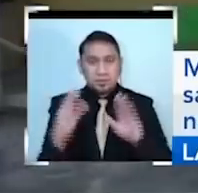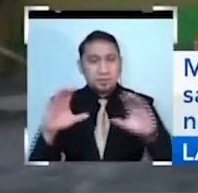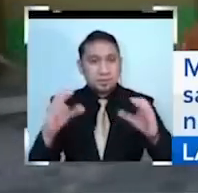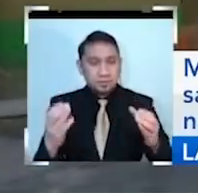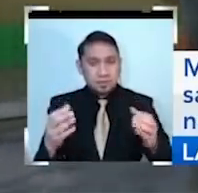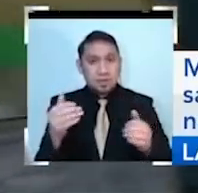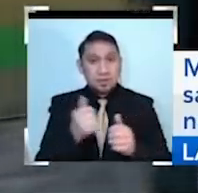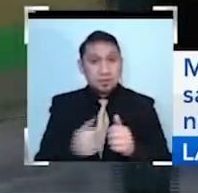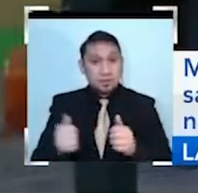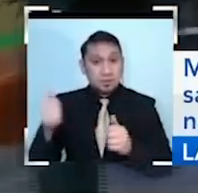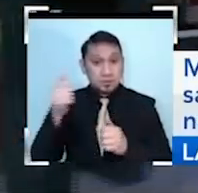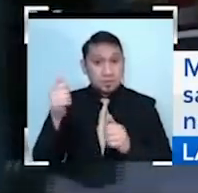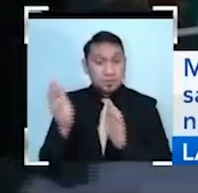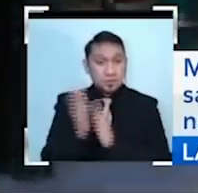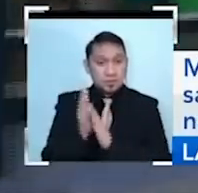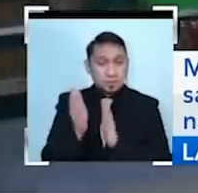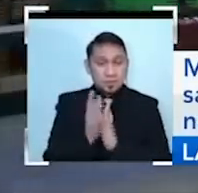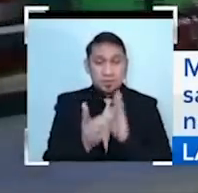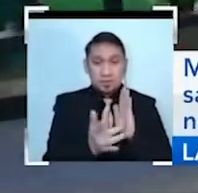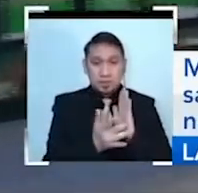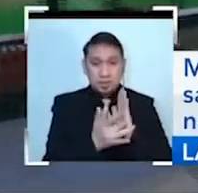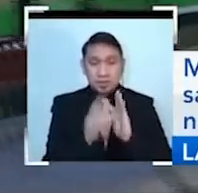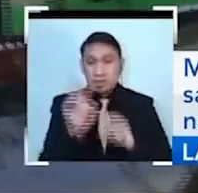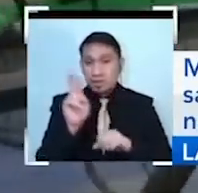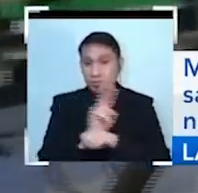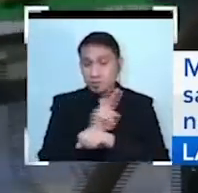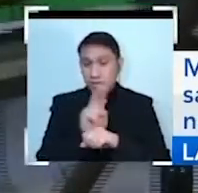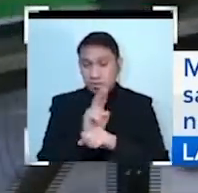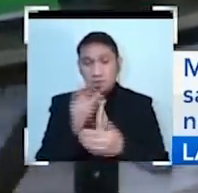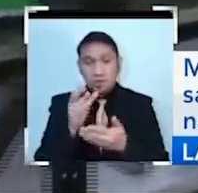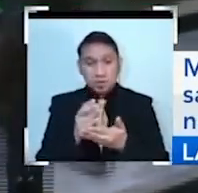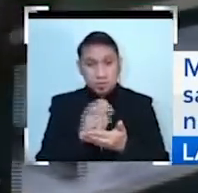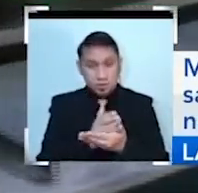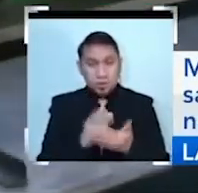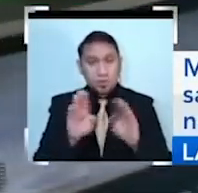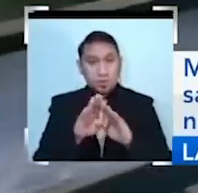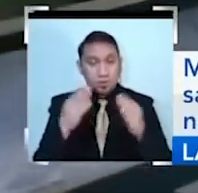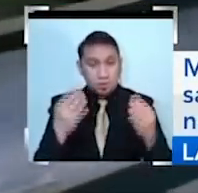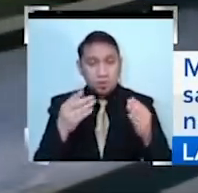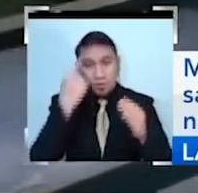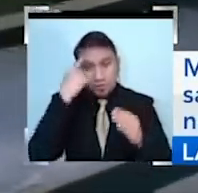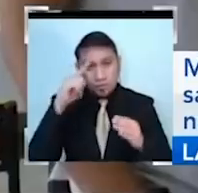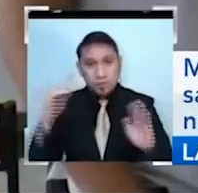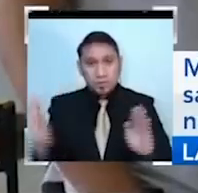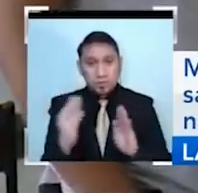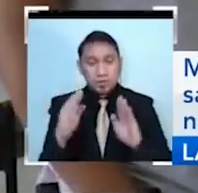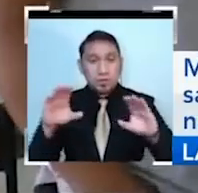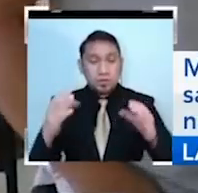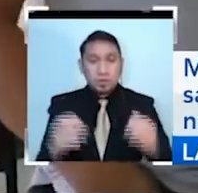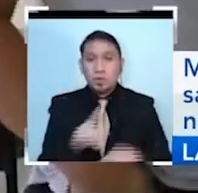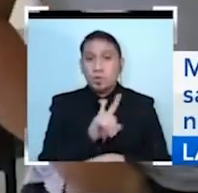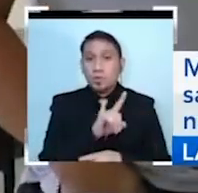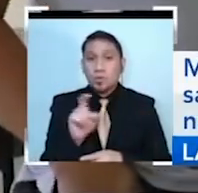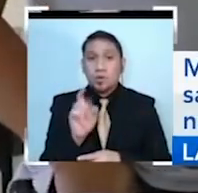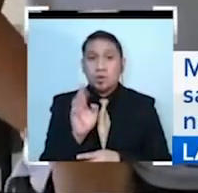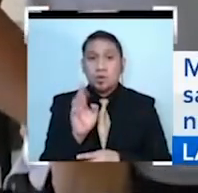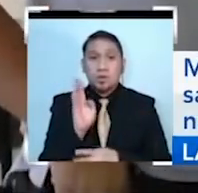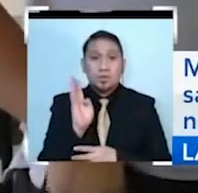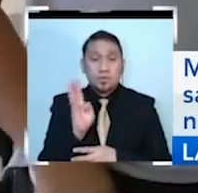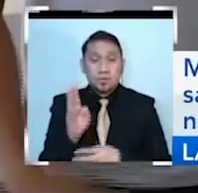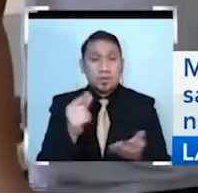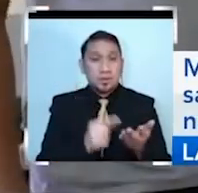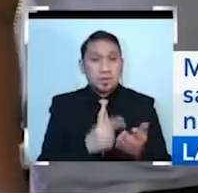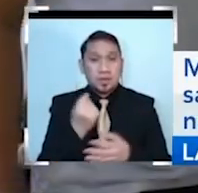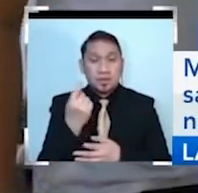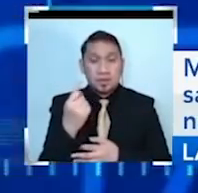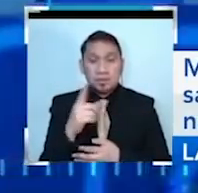paaralan, technical vocational courses lang nila ang magbubukas ng face-to-face classes. 140 grade 11 at 12